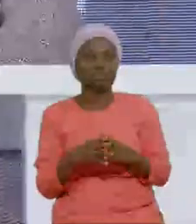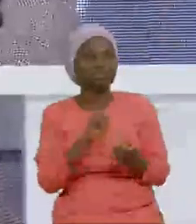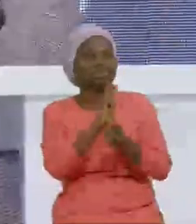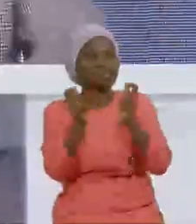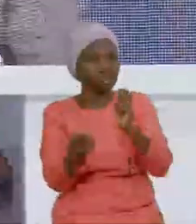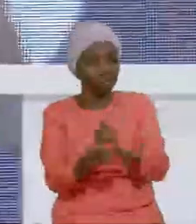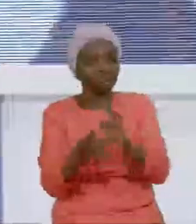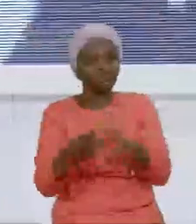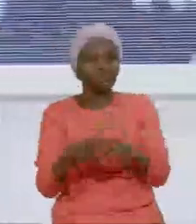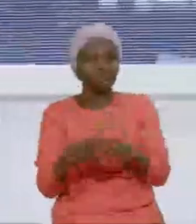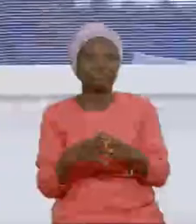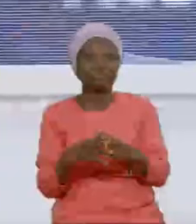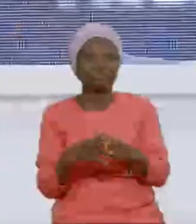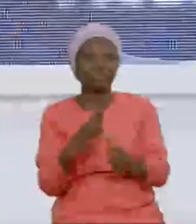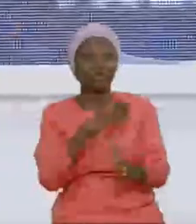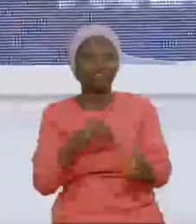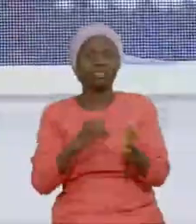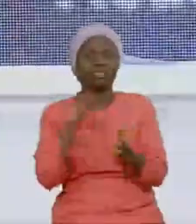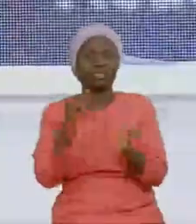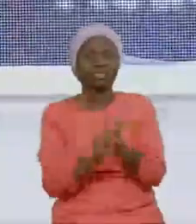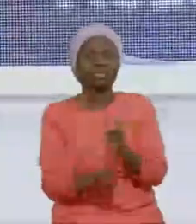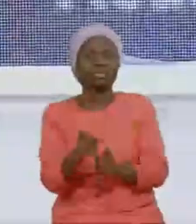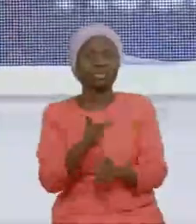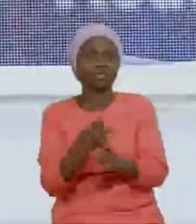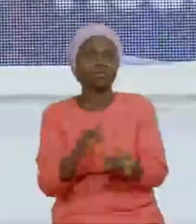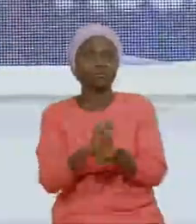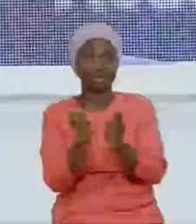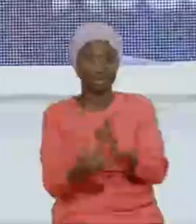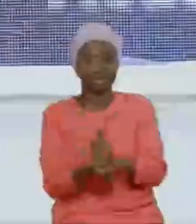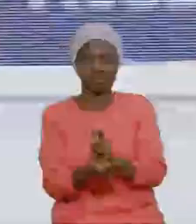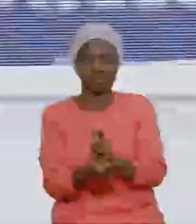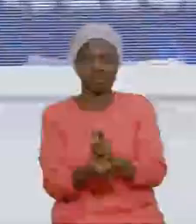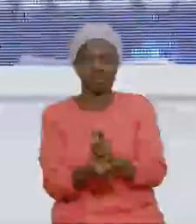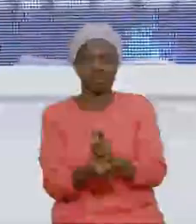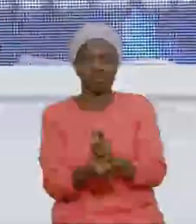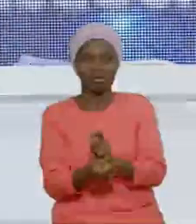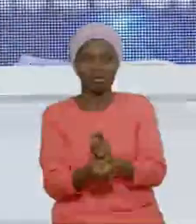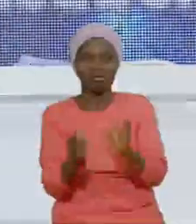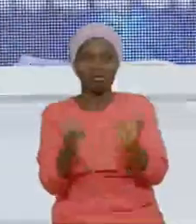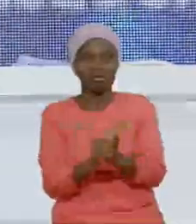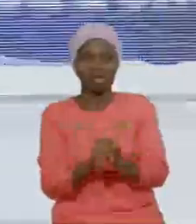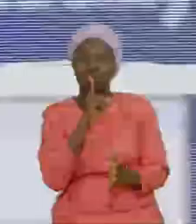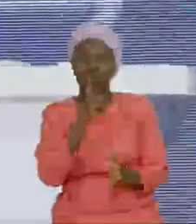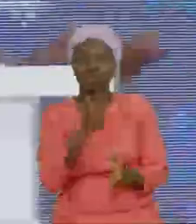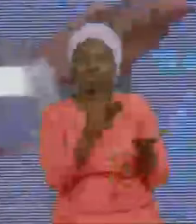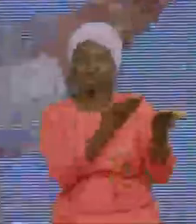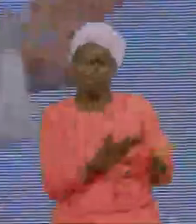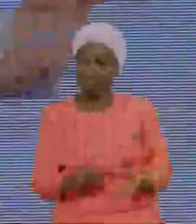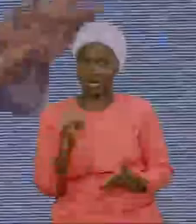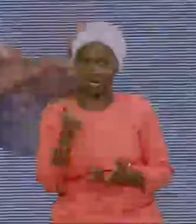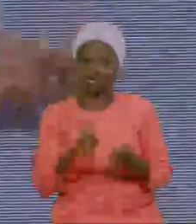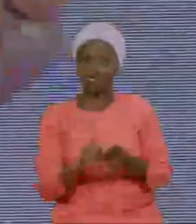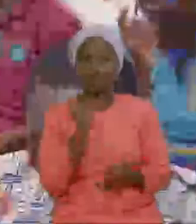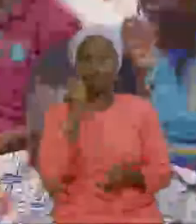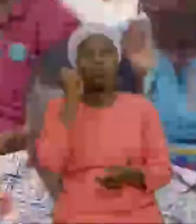Change. Le changement. And it is that kind of change. Et c'est ce genre de changement. That actually brings you to